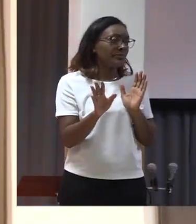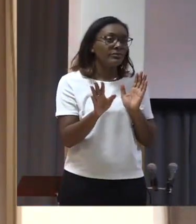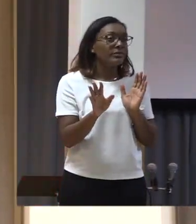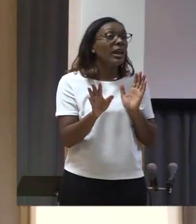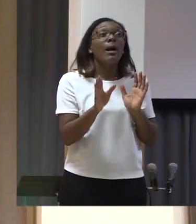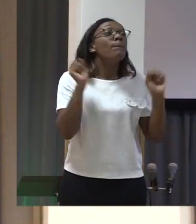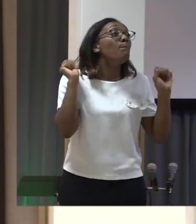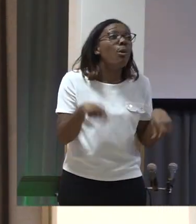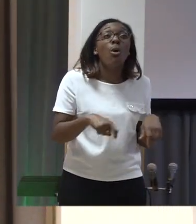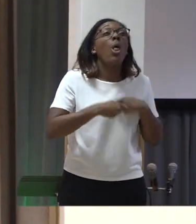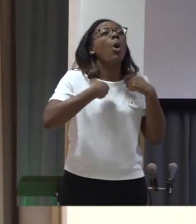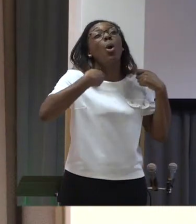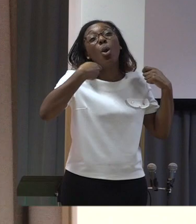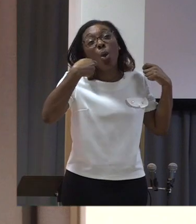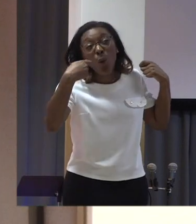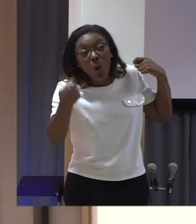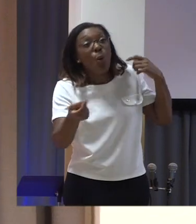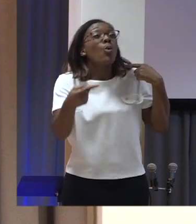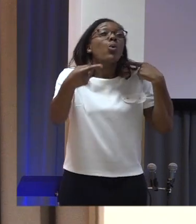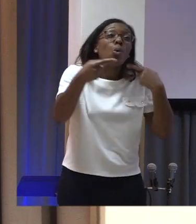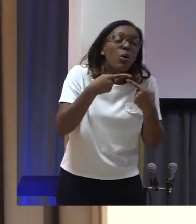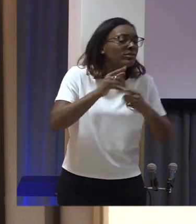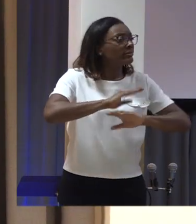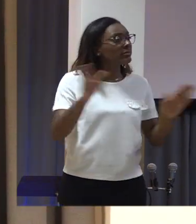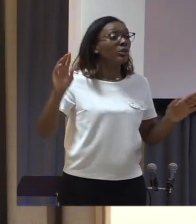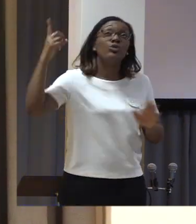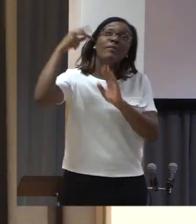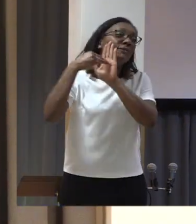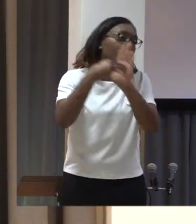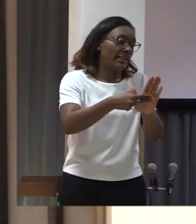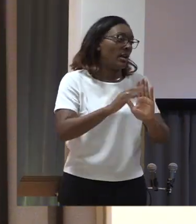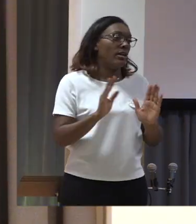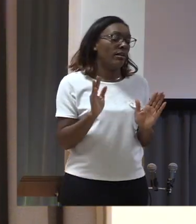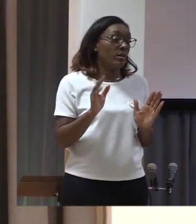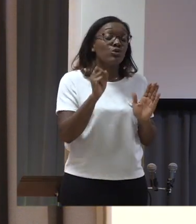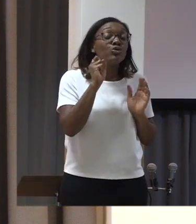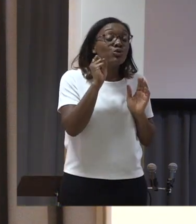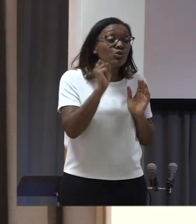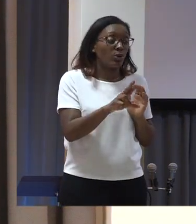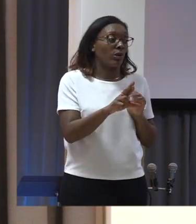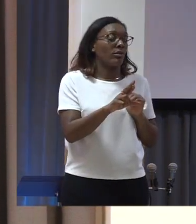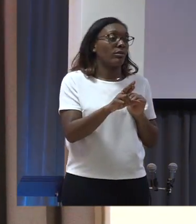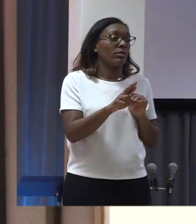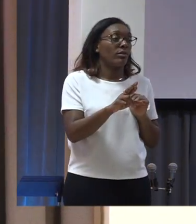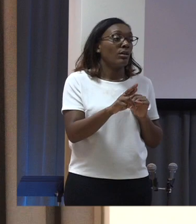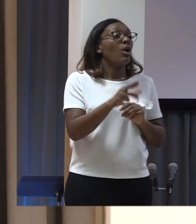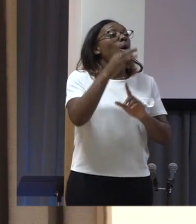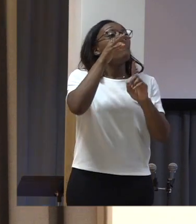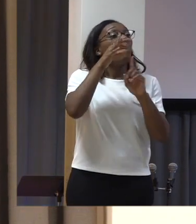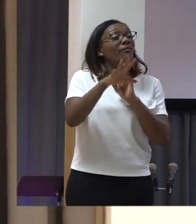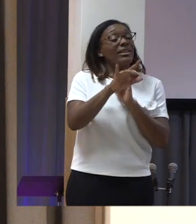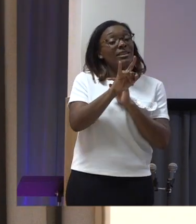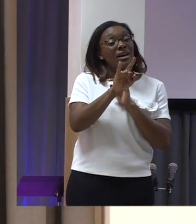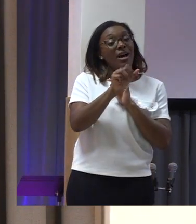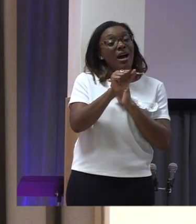que ça mette du temps ou pas, Dieu est fidèle. Et le prophète Habacuc a dit